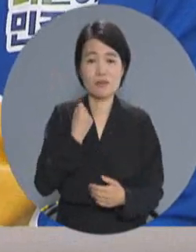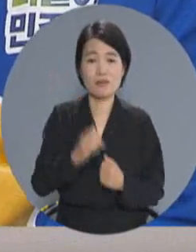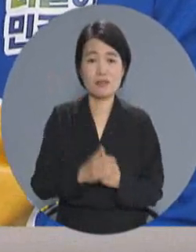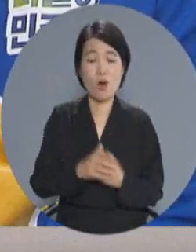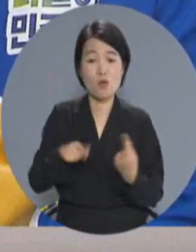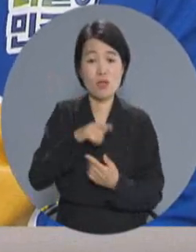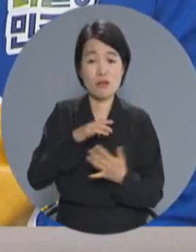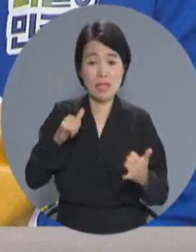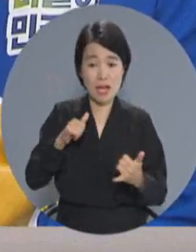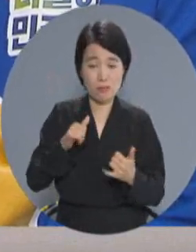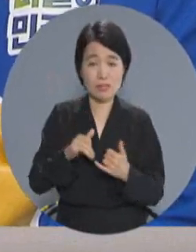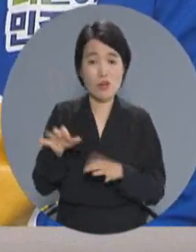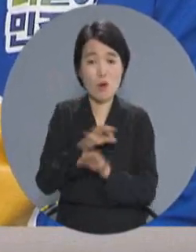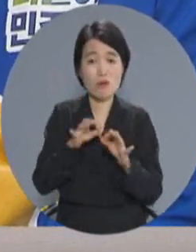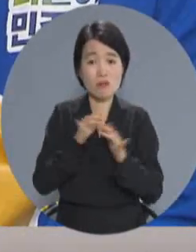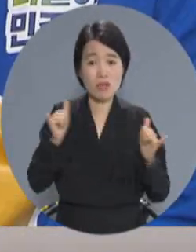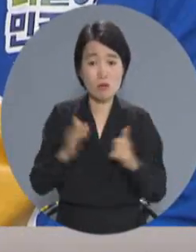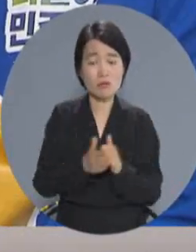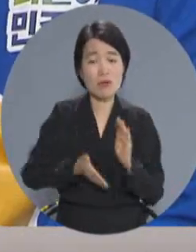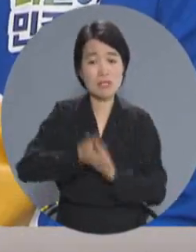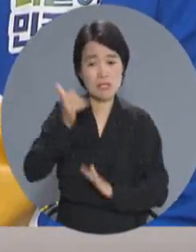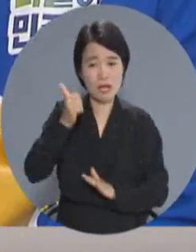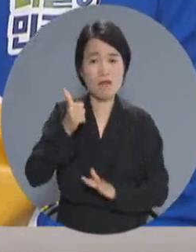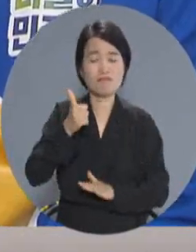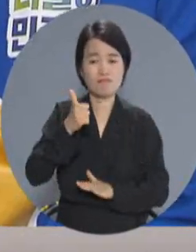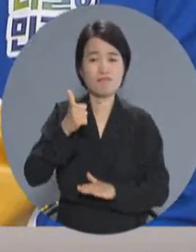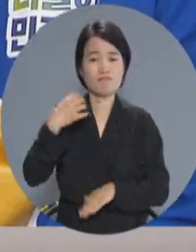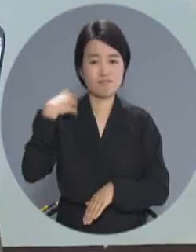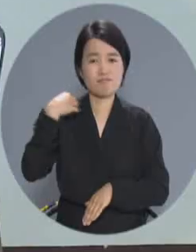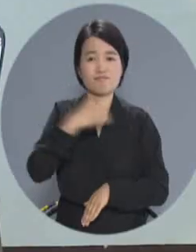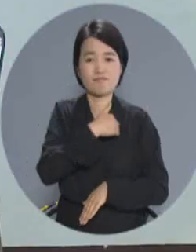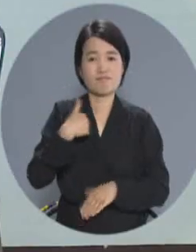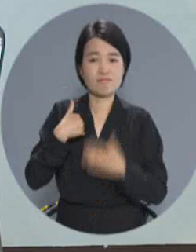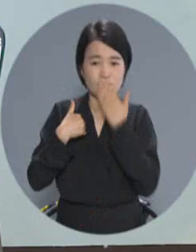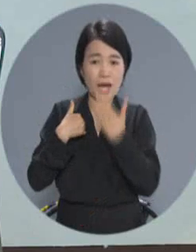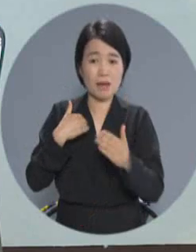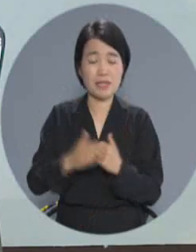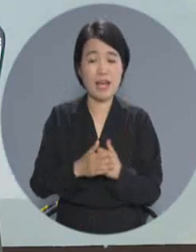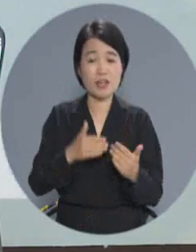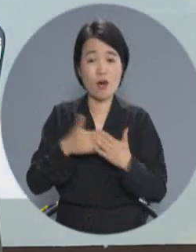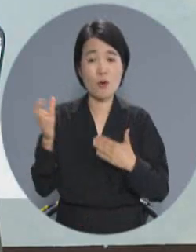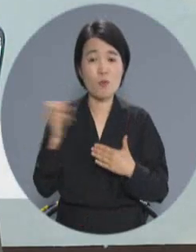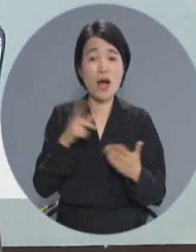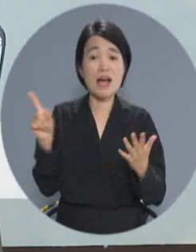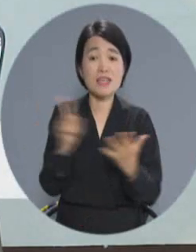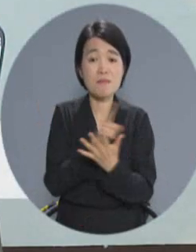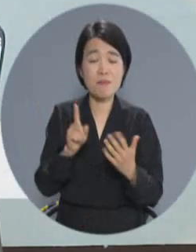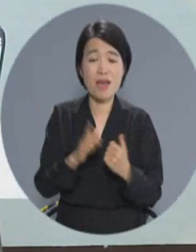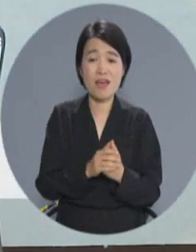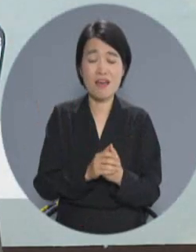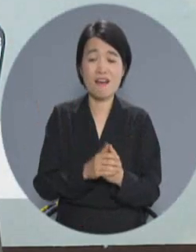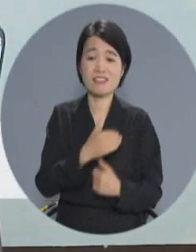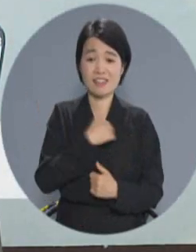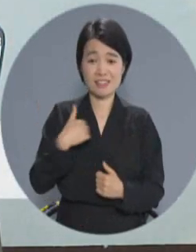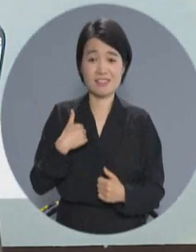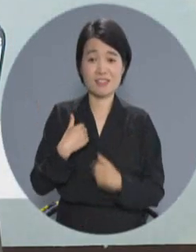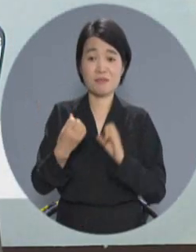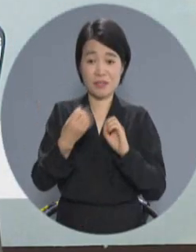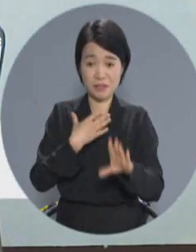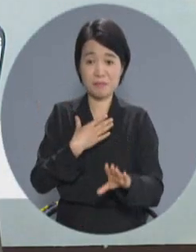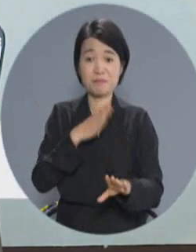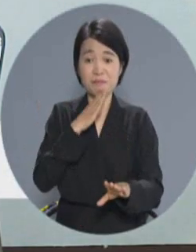운영자로서 경영자로서의 시장은 충분히 가능하다 경험과 입매 굉장히 자신 있다